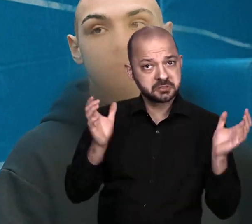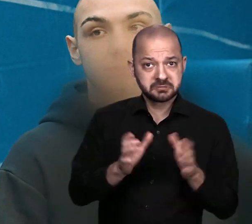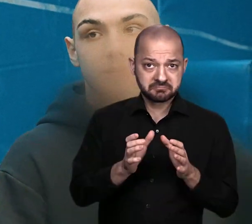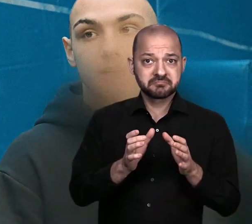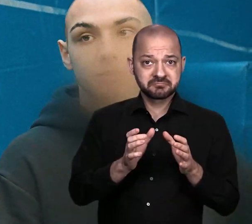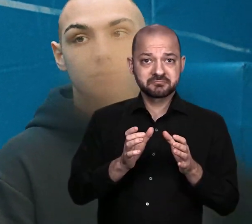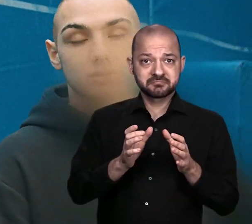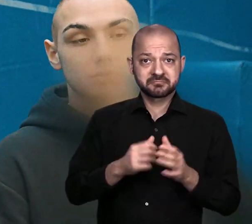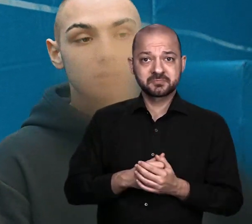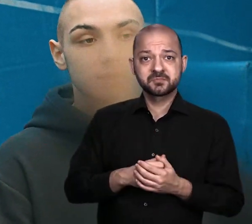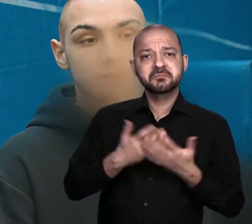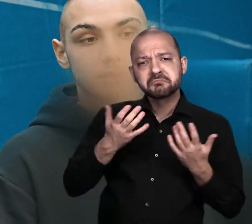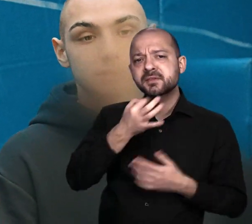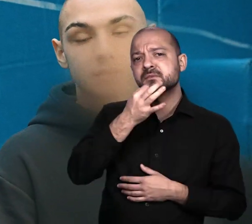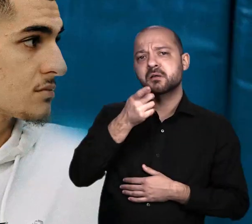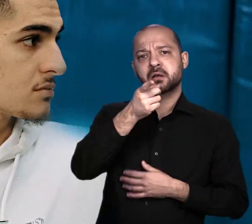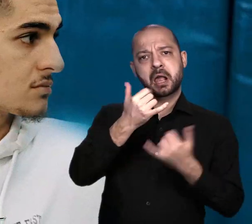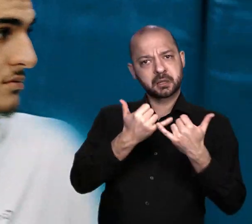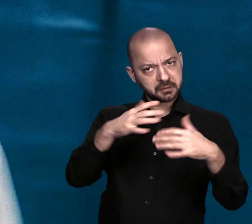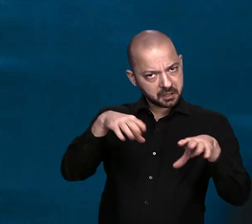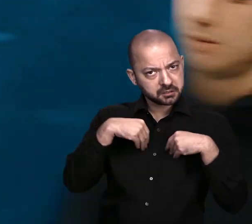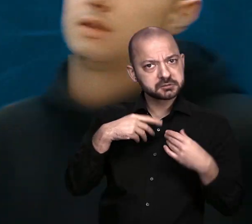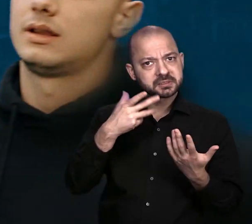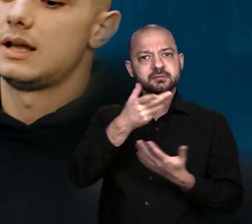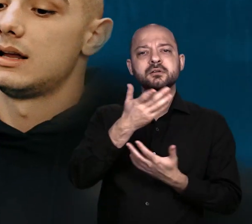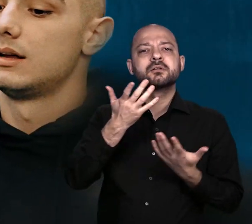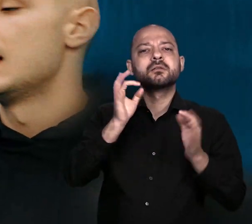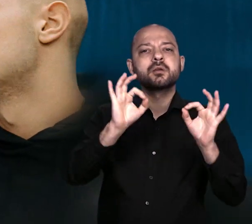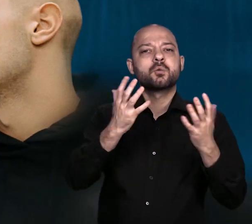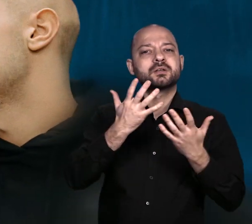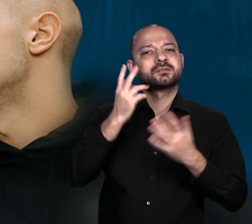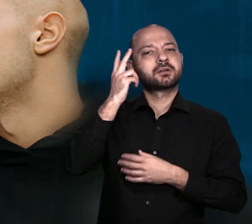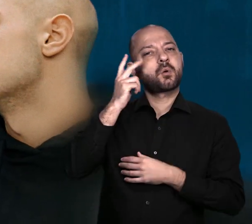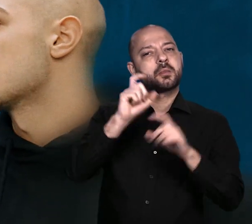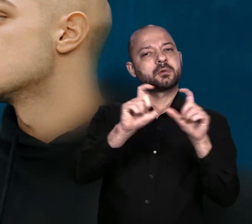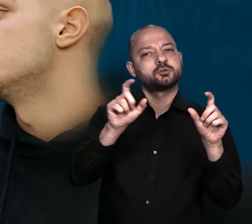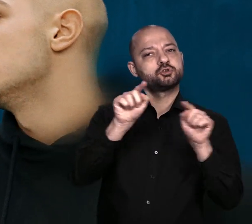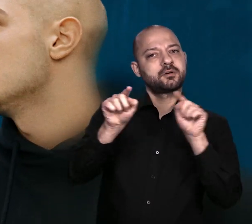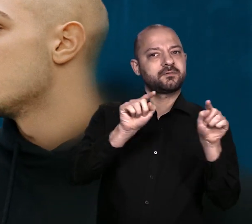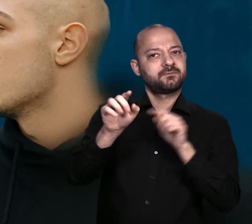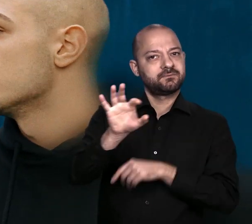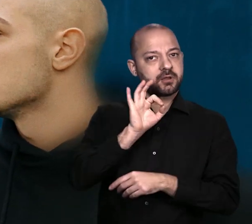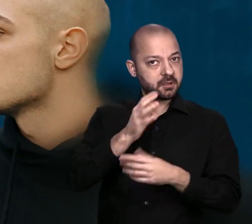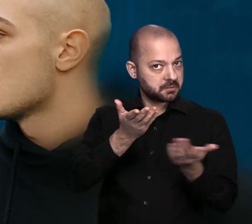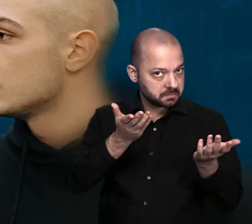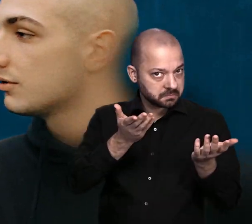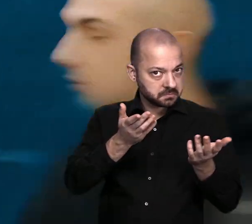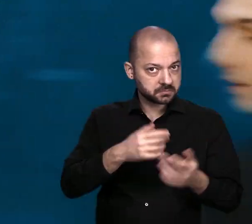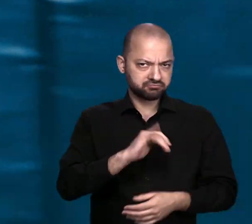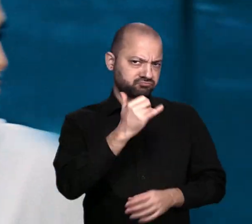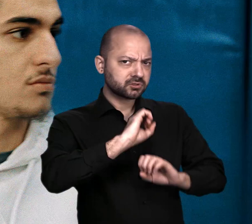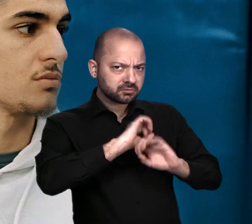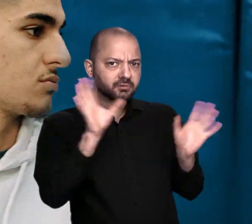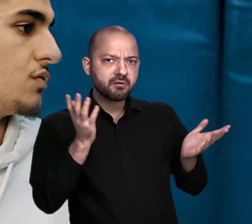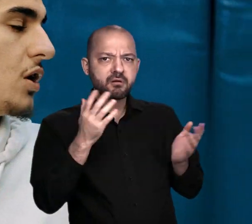Italien, aus Frankreich oder so. Das ist egal. Wie würden deine Eltern eigentlich beides akzeptieren? Egal, welche Nationalmannschaft